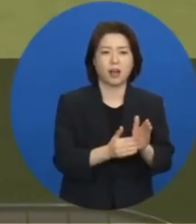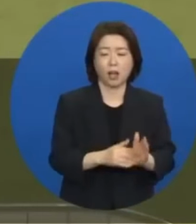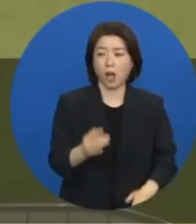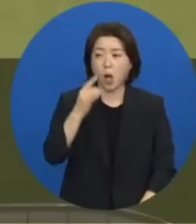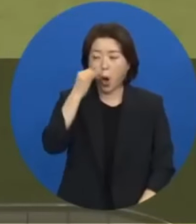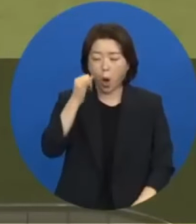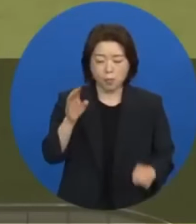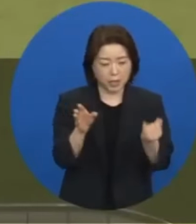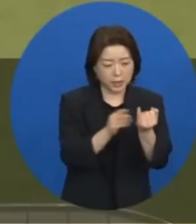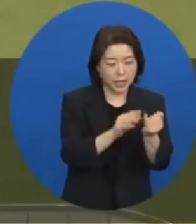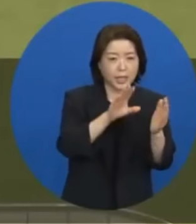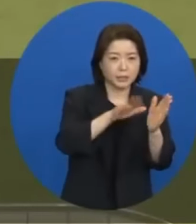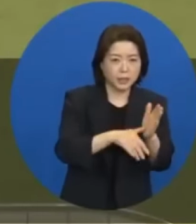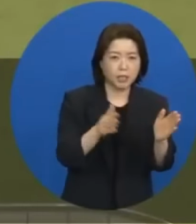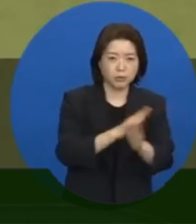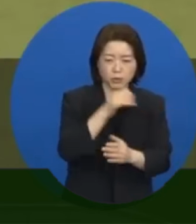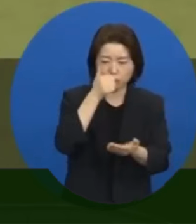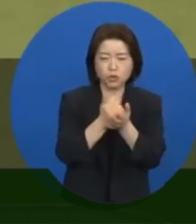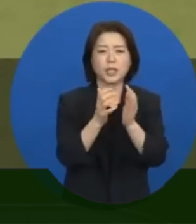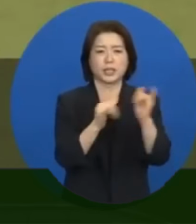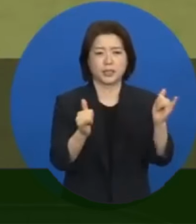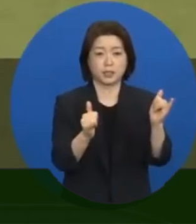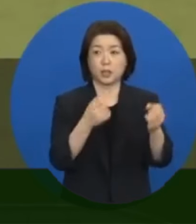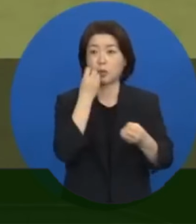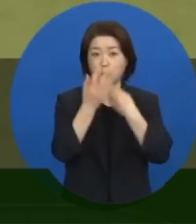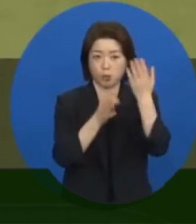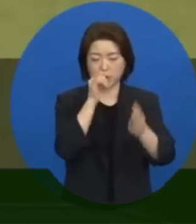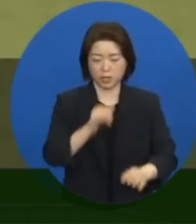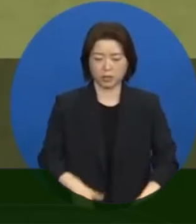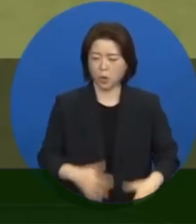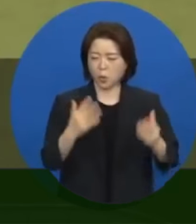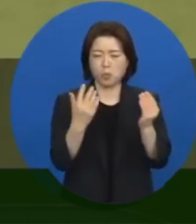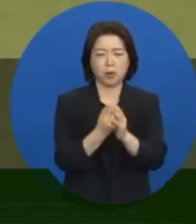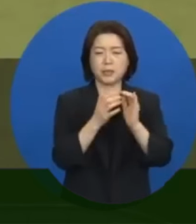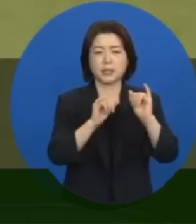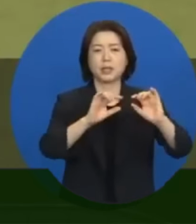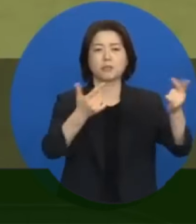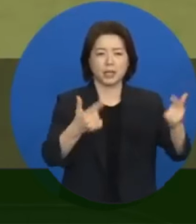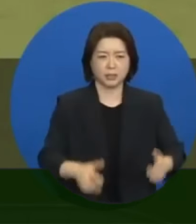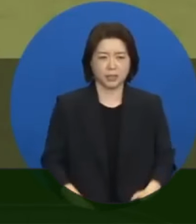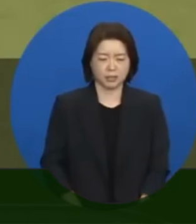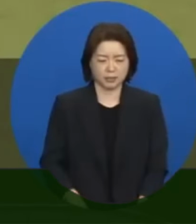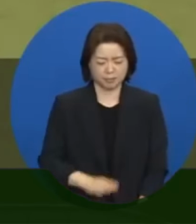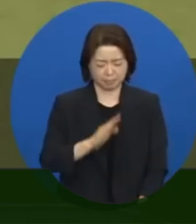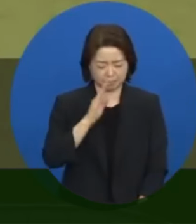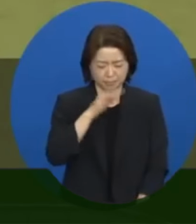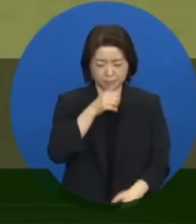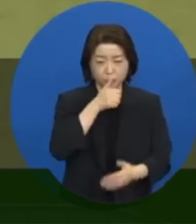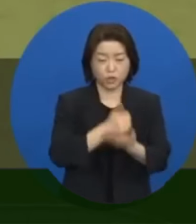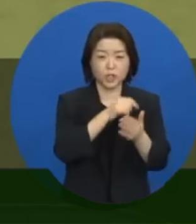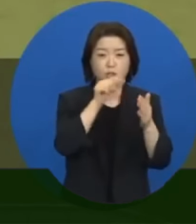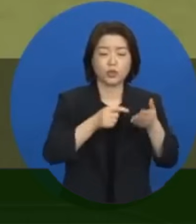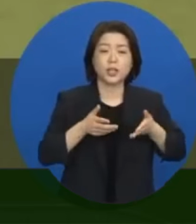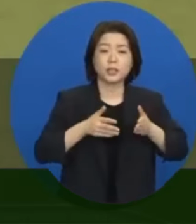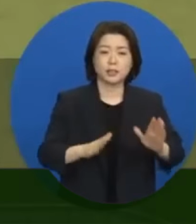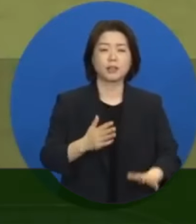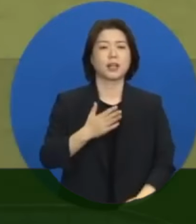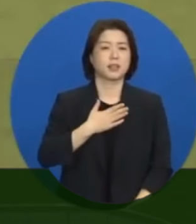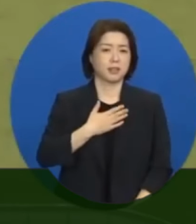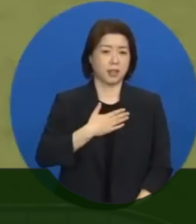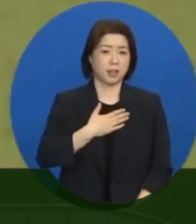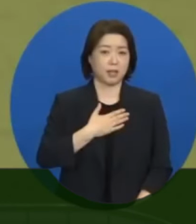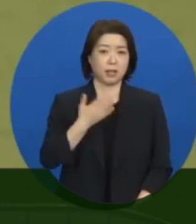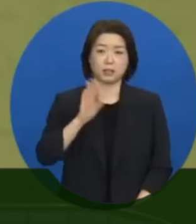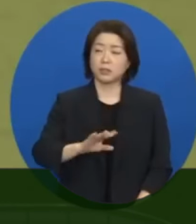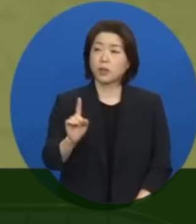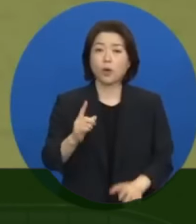있을 때부터 죄인이었습니다 완벽한 사람이 아니었다는 거예요 추악한 죄중에 태어난 자였다는 것이죠 그런데 어떻게